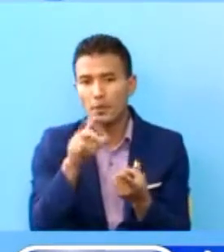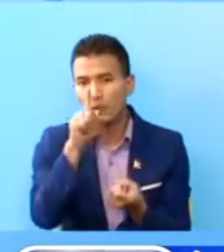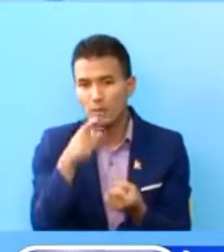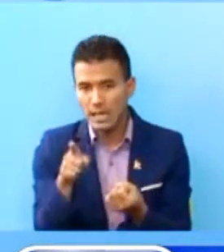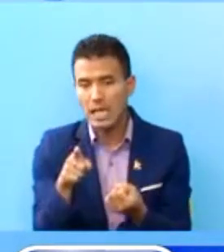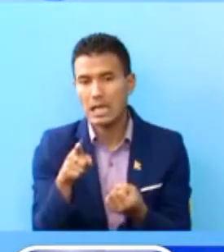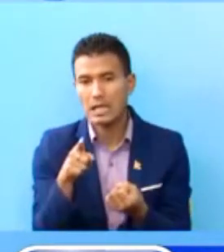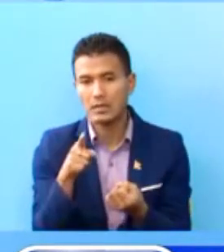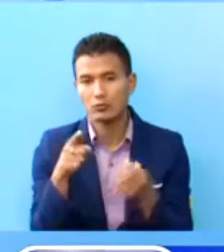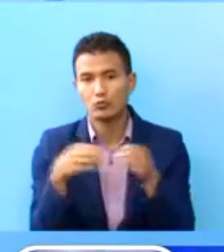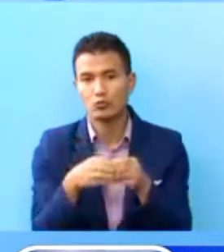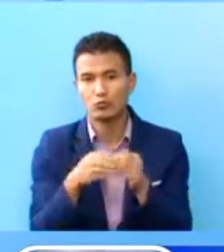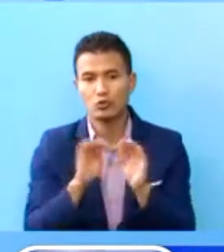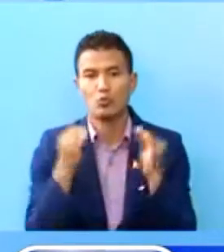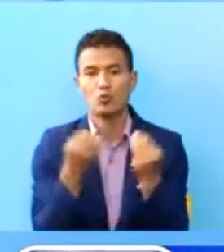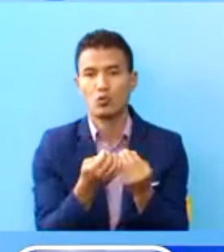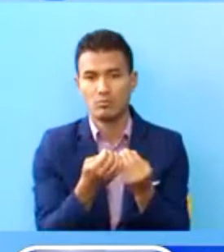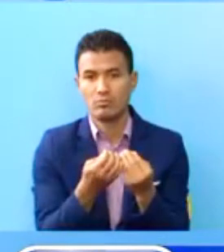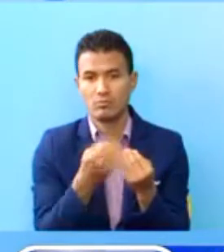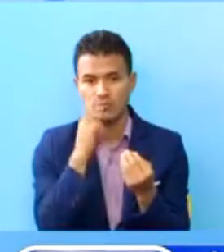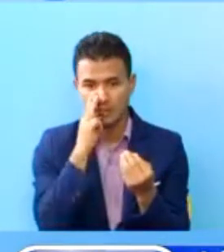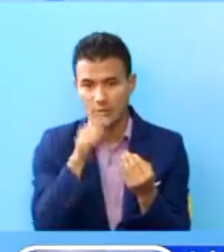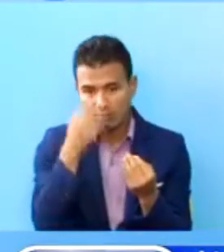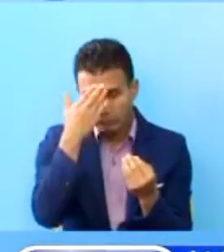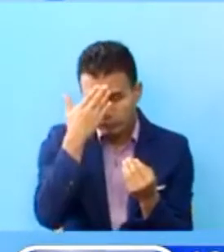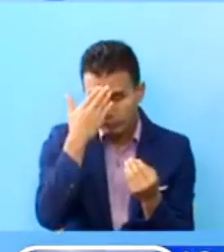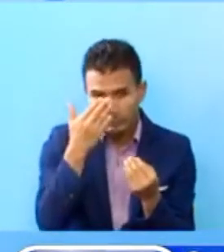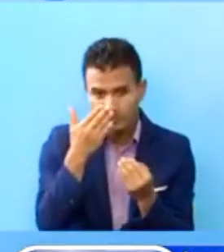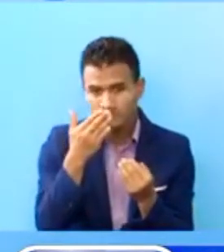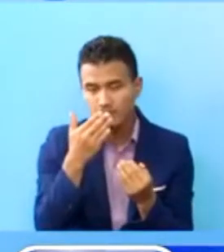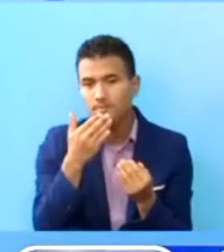एउटा ग्रुपमा समूहमा कुनै पनि इपिडियोमोजिकल लिङ्क नभइकन